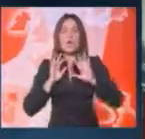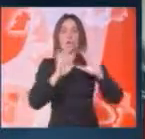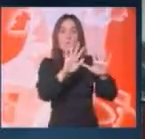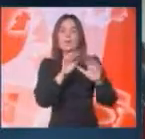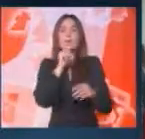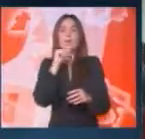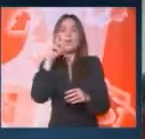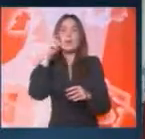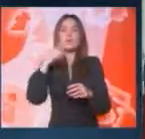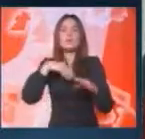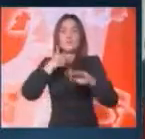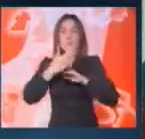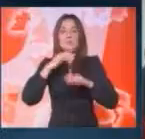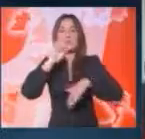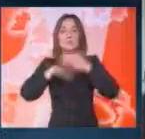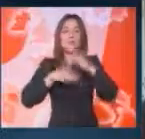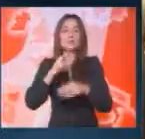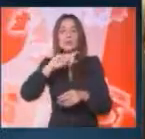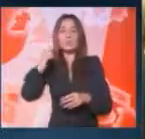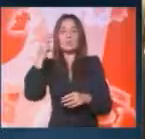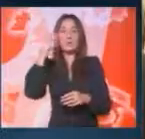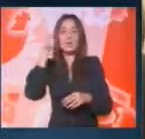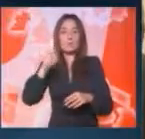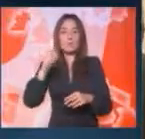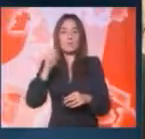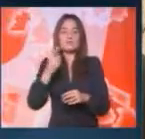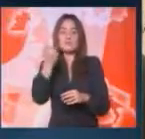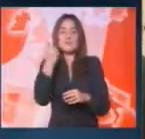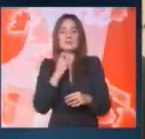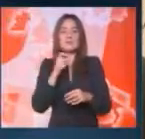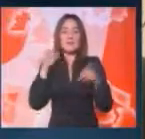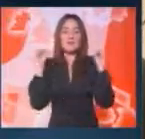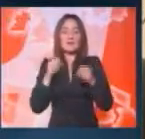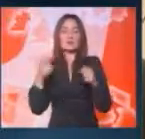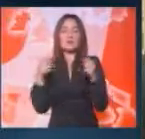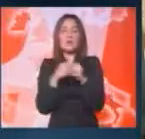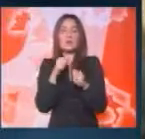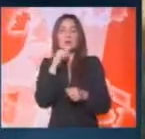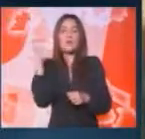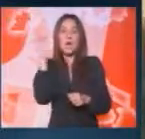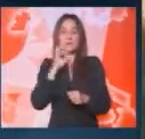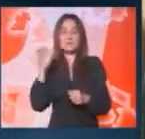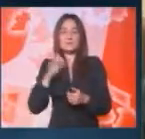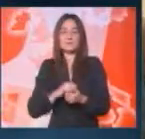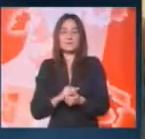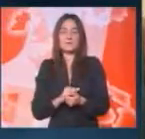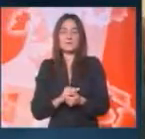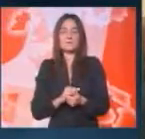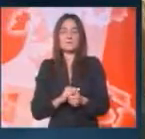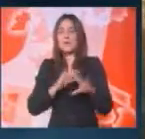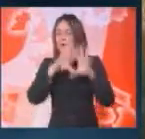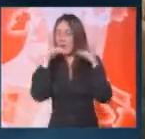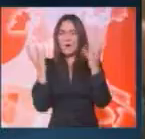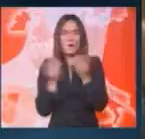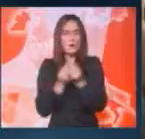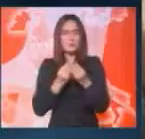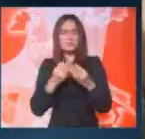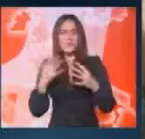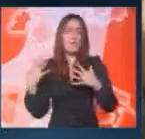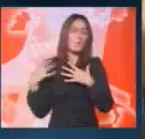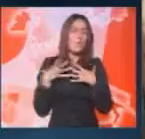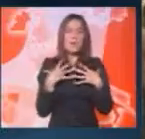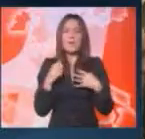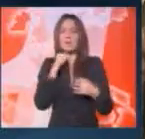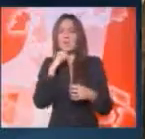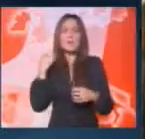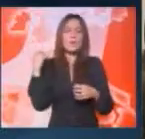je Ilića, a zatim su se umešali i drugi odbornici iz vladajuće koalicije i opozicije. U opštem metežu, guranju i